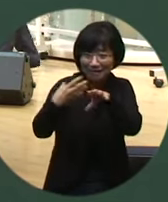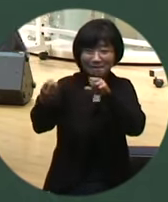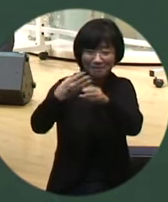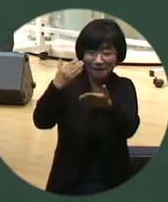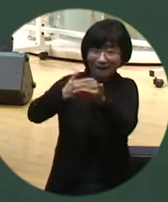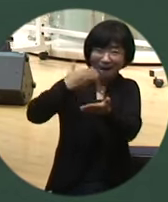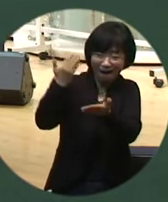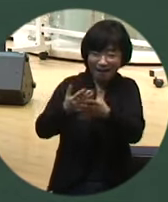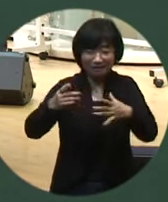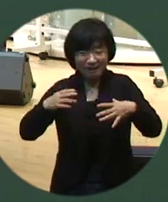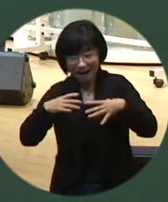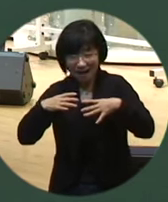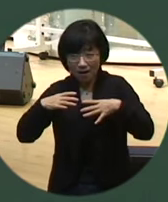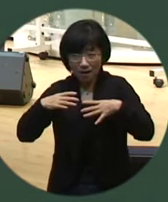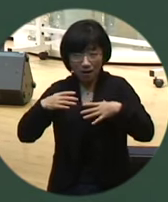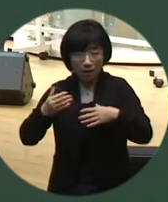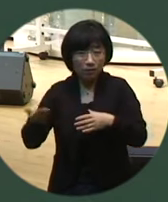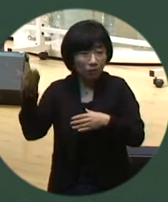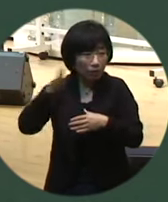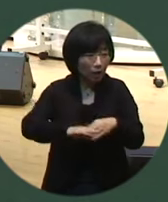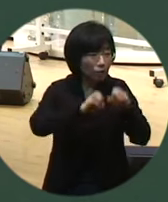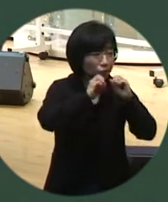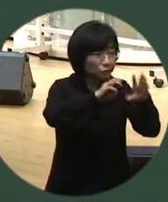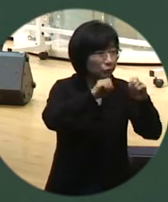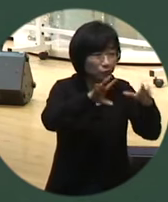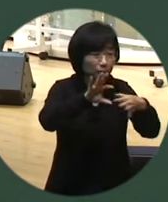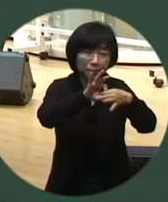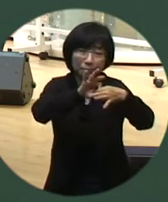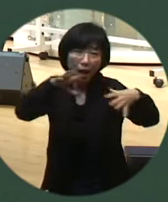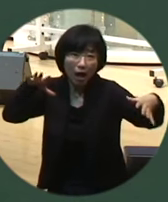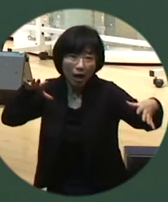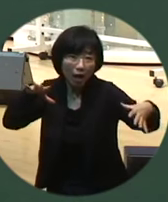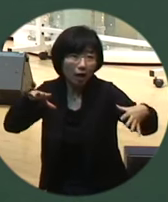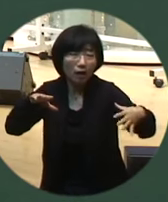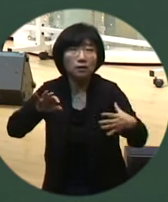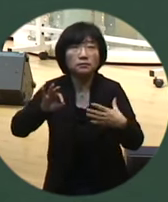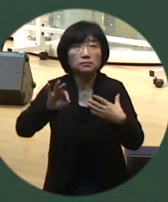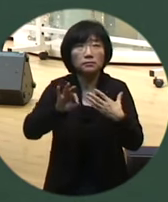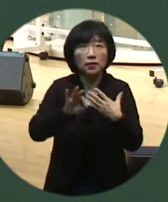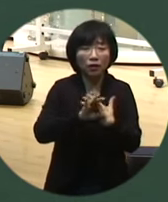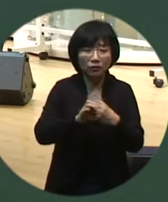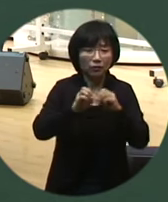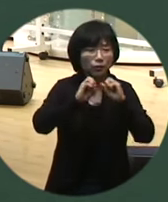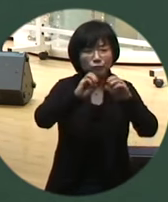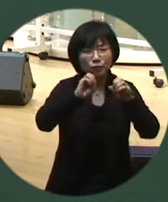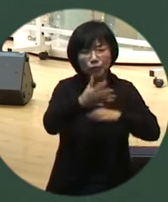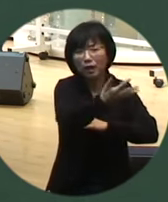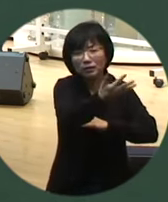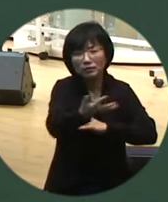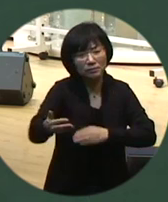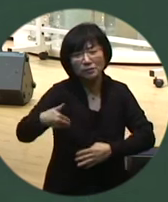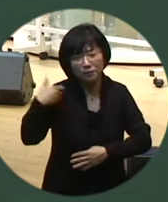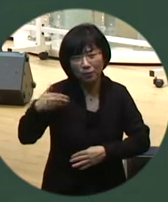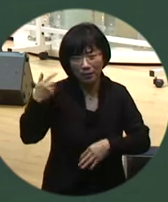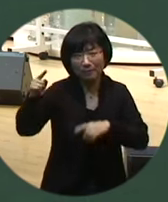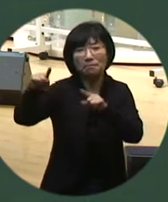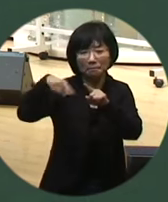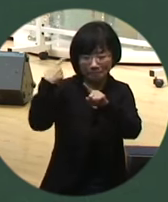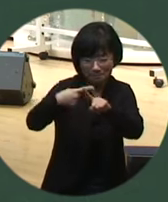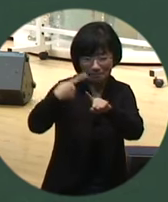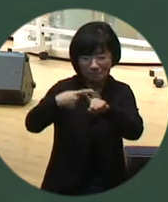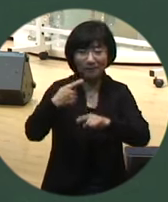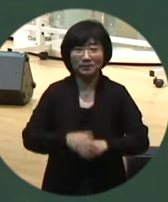answer. 이게 전도로 연결이 안 된다. But let's say that this is not connected to evangelism. 전도의 흐름을 못 타는 거지. Then you're not within the flow